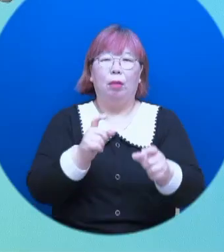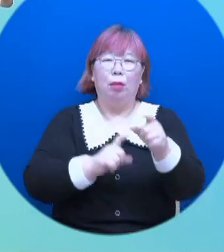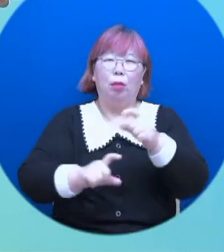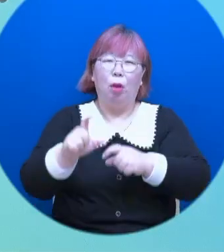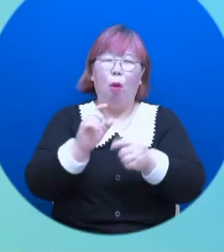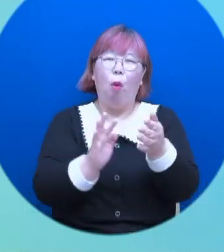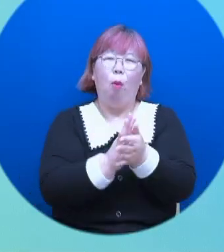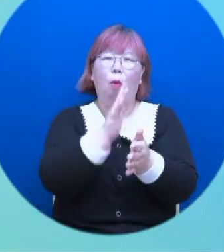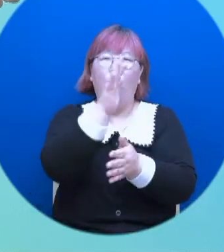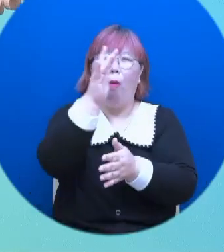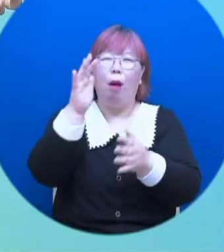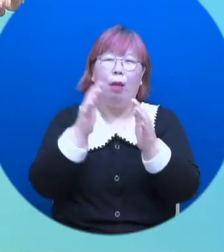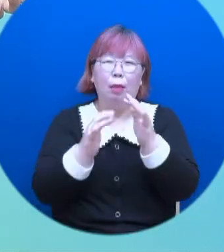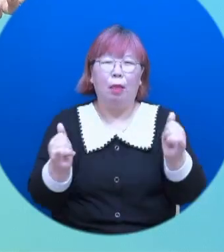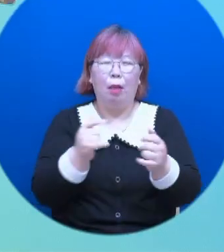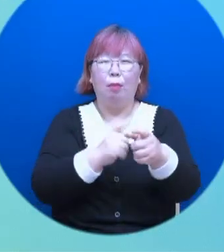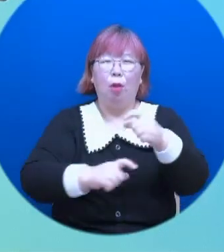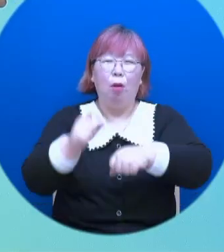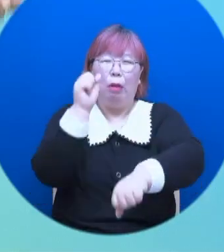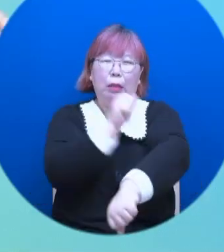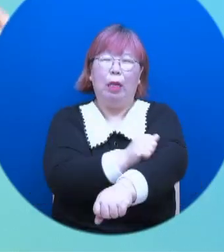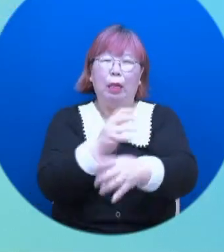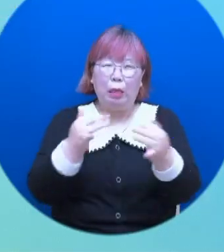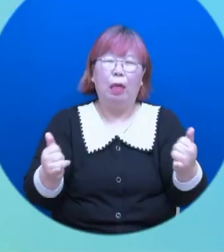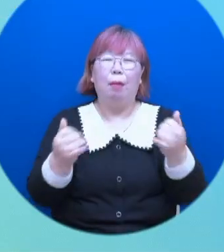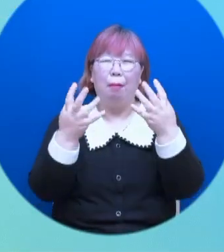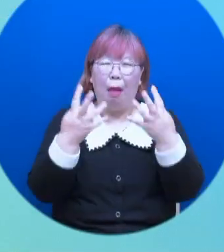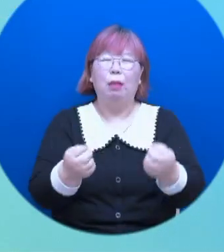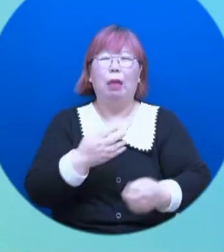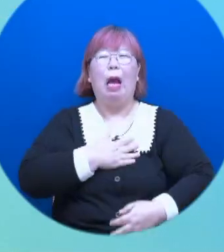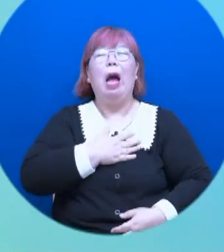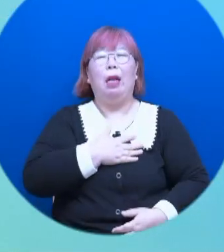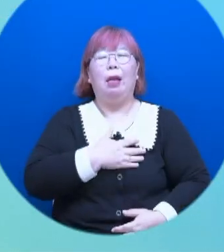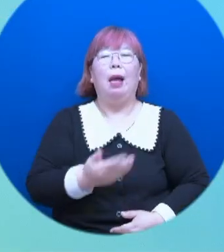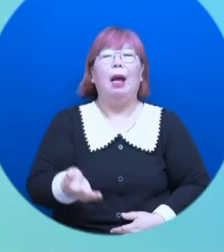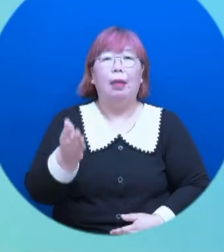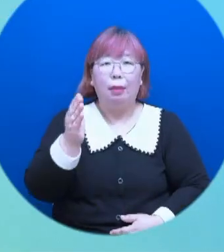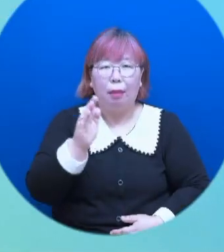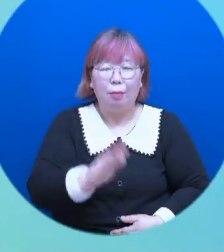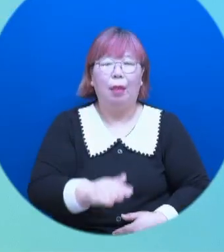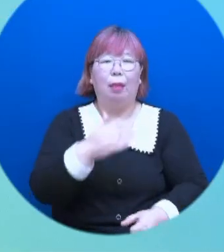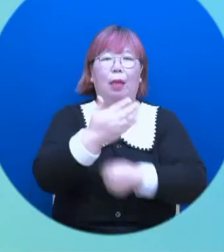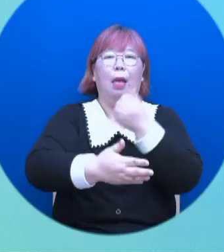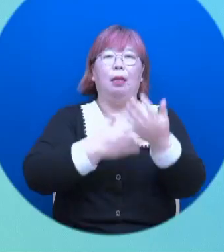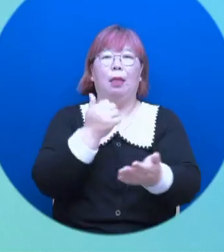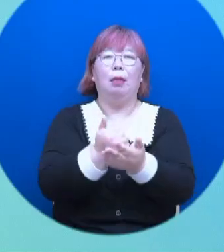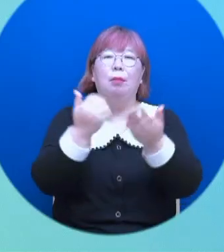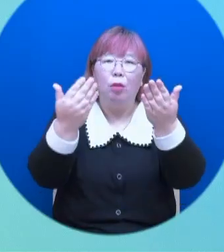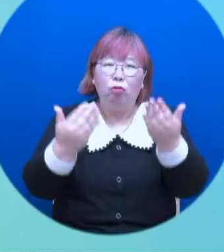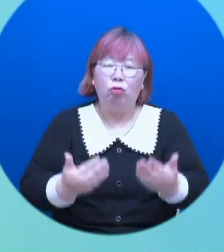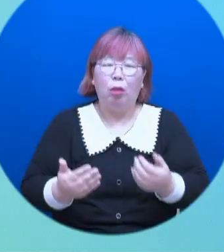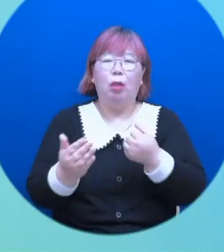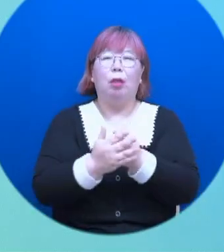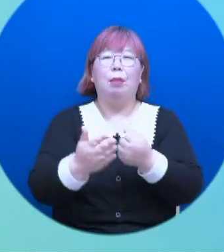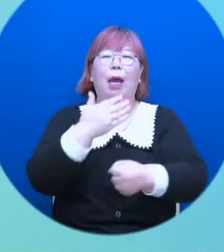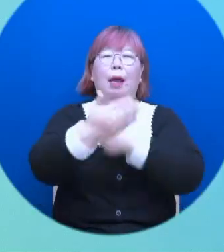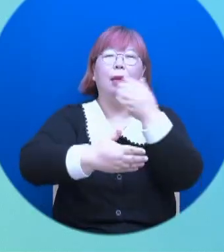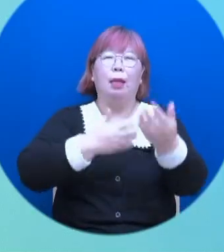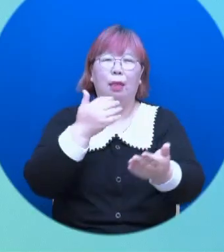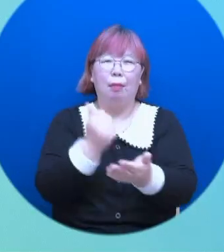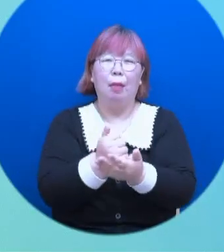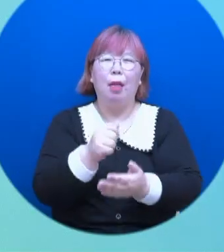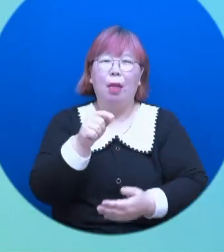사람도 있어요. 더 잘하는 사람도 많은 거 알아요. 그러나 주님, 하나님이 주신 것이기에 하나님의